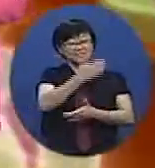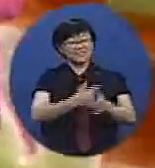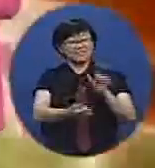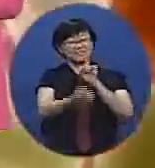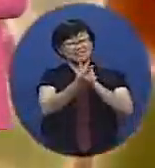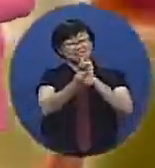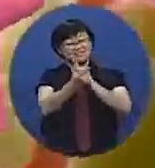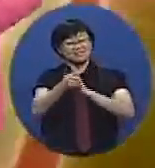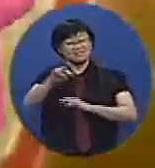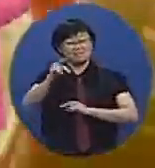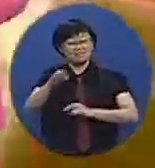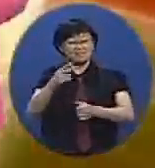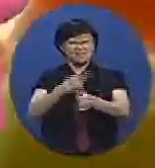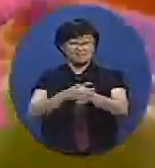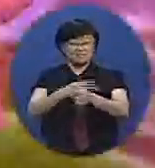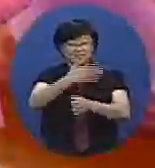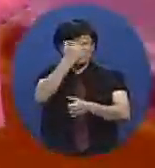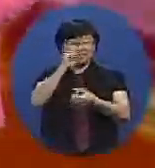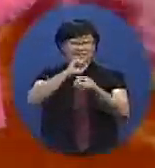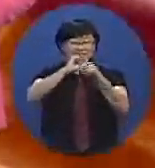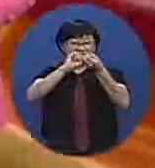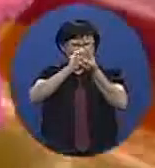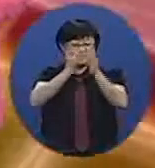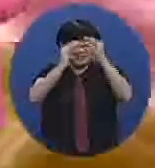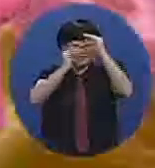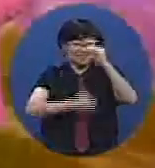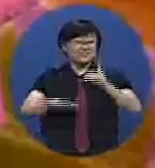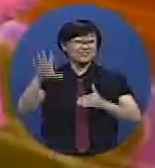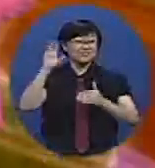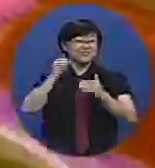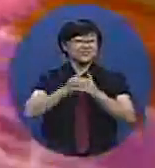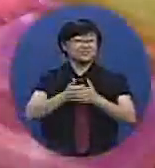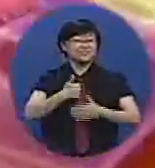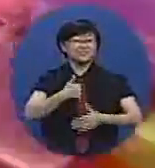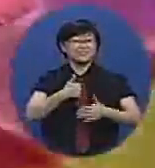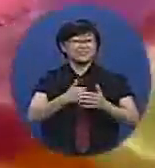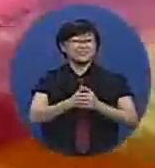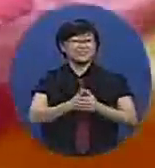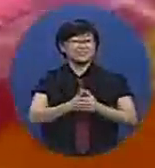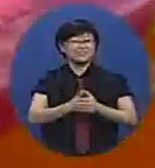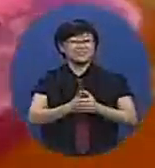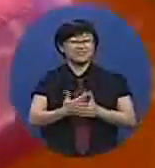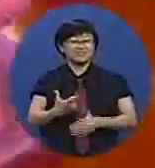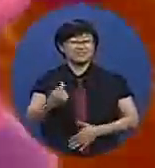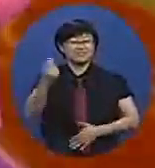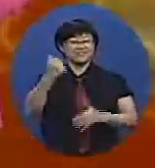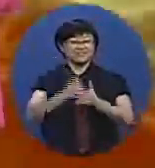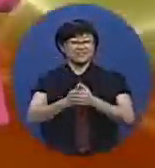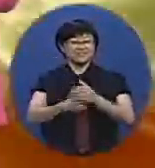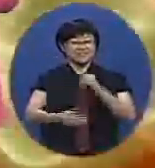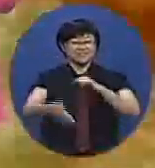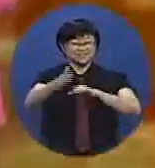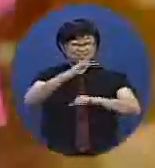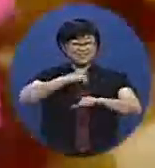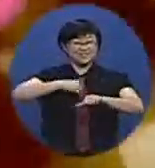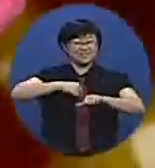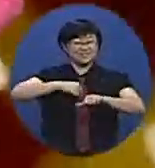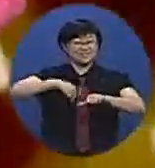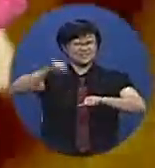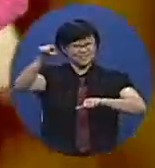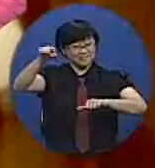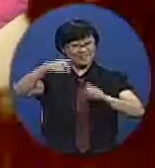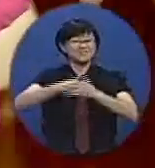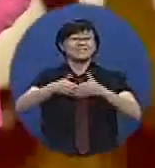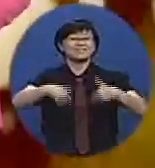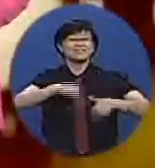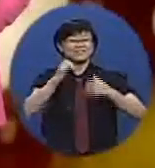또 우리 송복수 씨의 또 그 할미꽃 사연을 들으니까 네. 저도 이제 빨리 저도 이제 성묘를 네. 또 가야 됩니다.